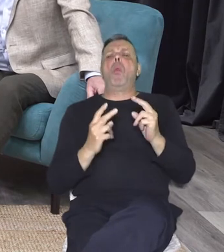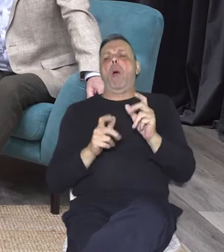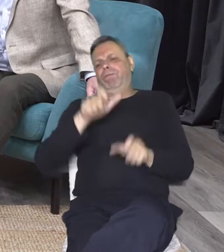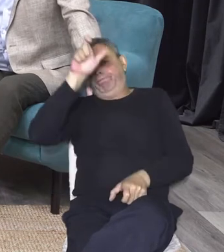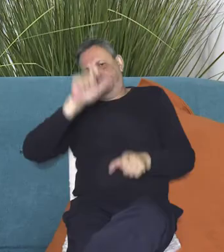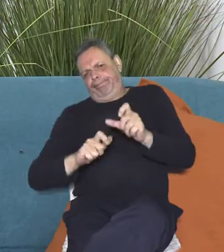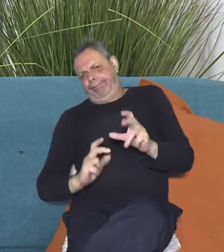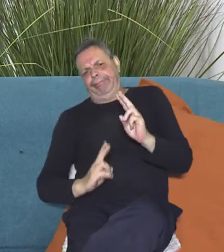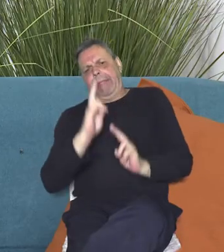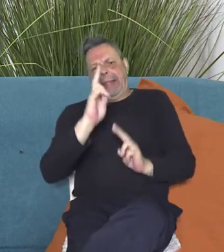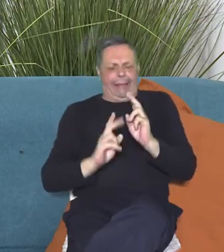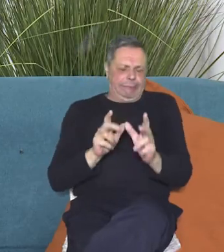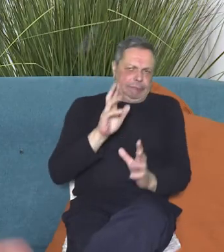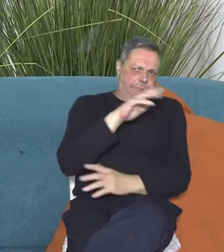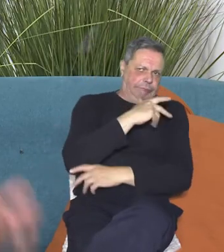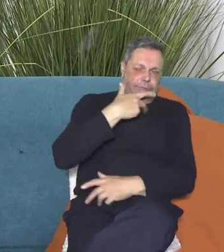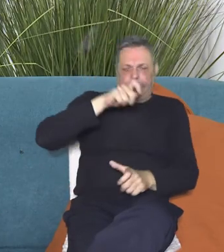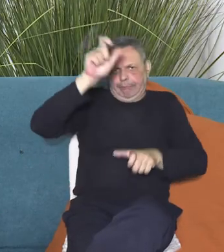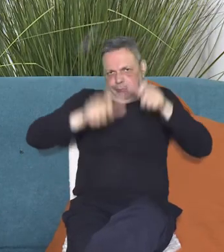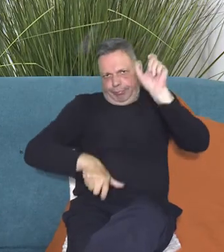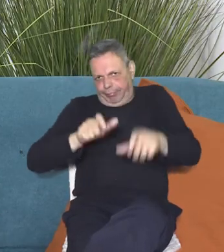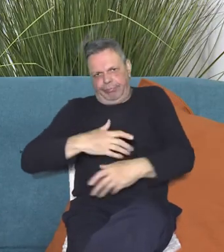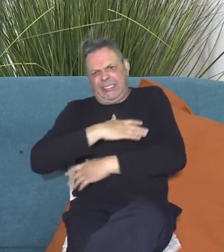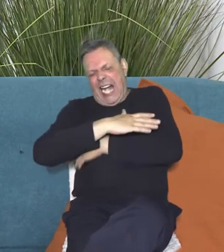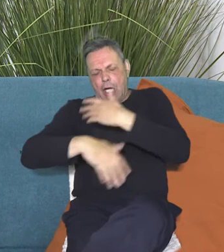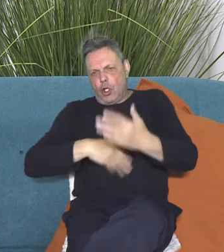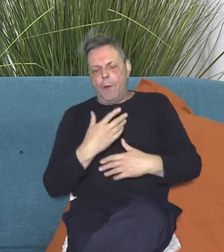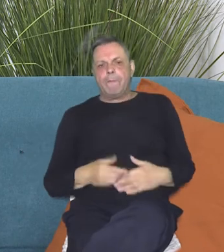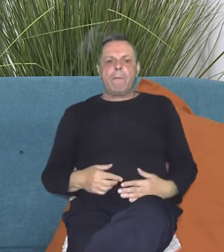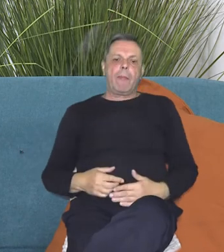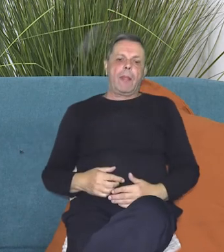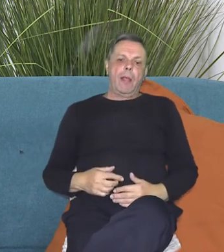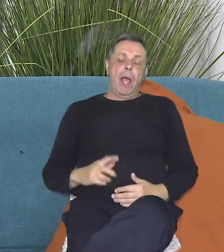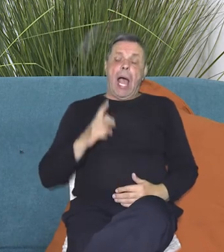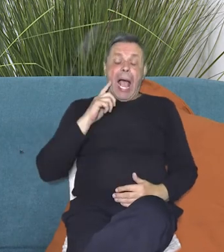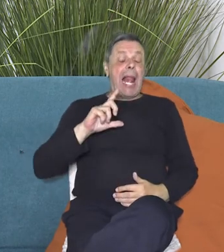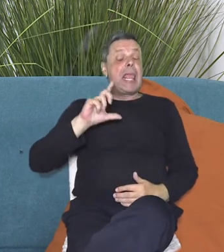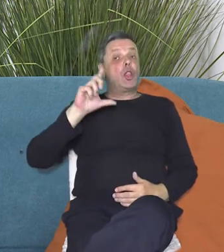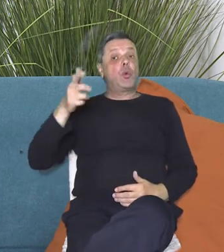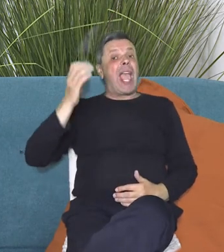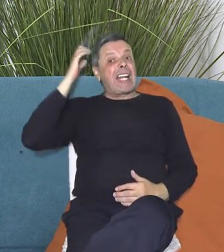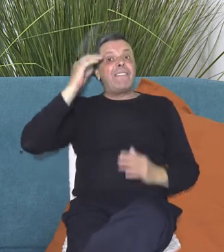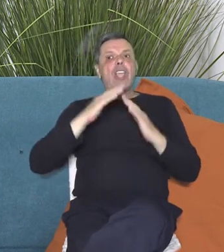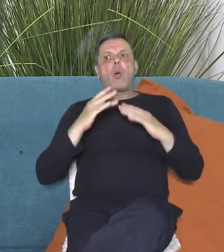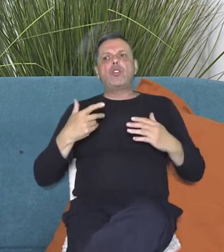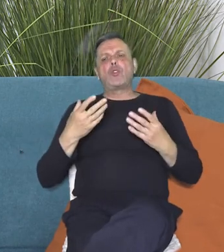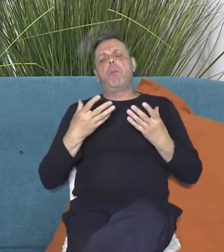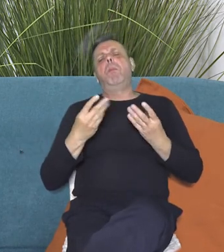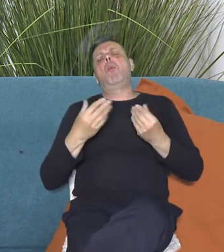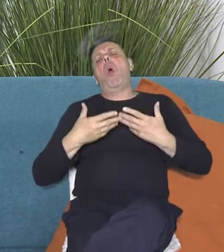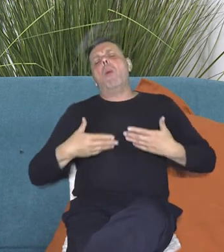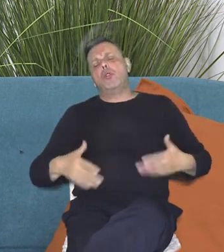tračeva, u smislu skandala. Nije da ih nema na drugima, bilo je i na drugima koje čega, ali druge kraljevske kuće su